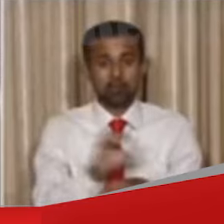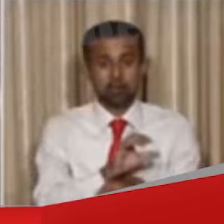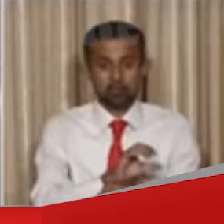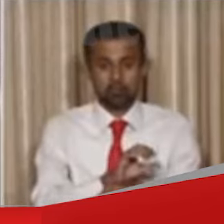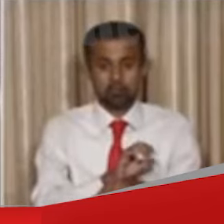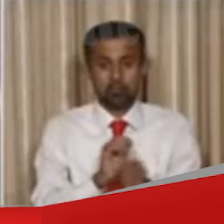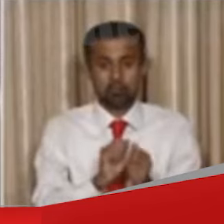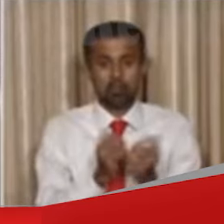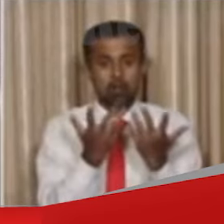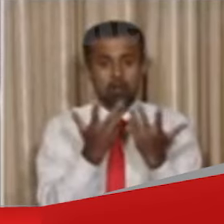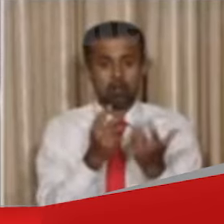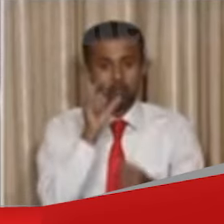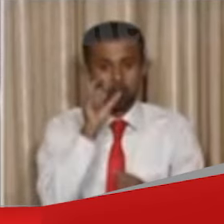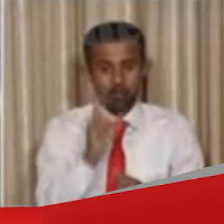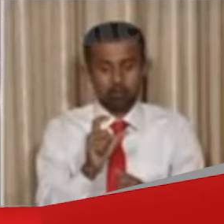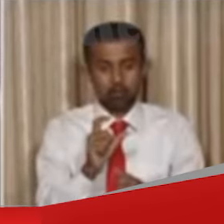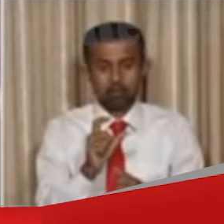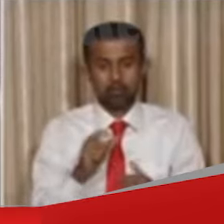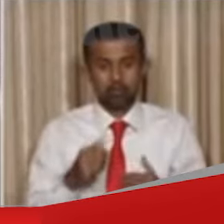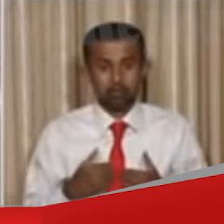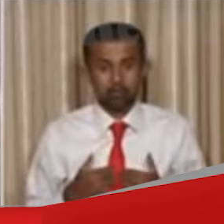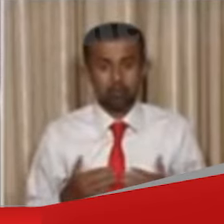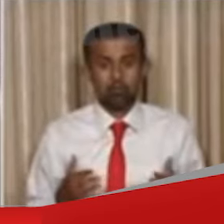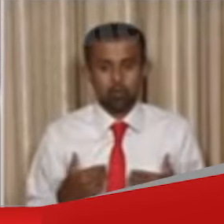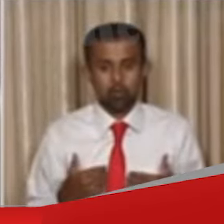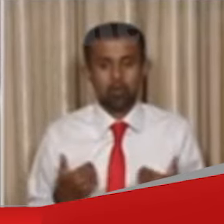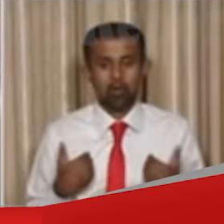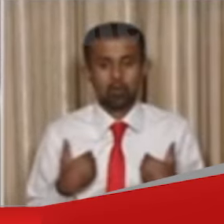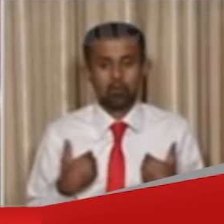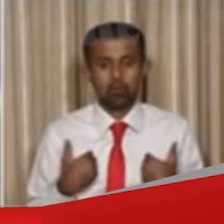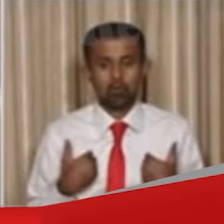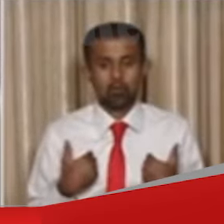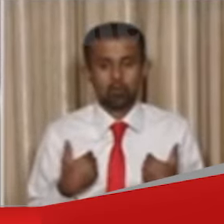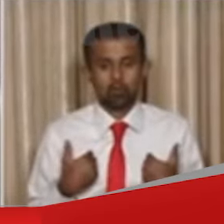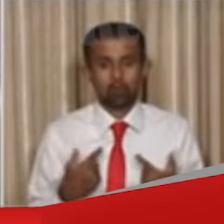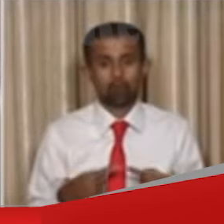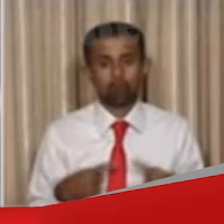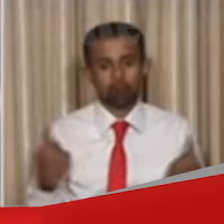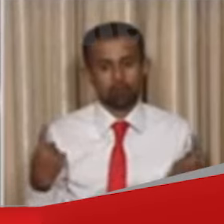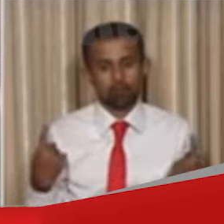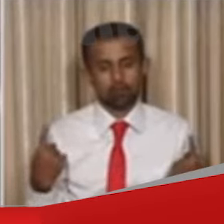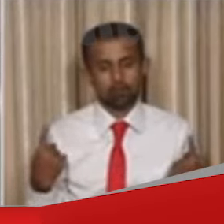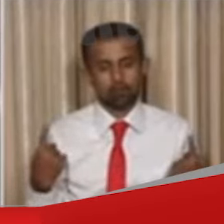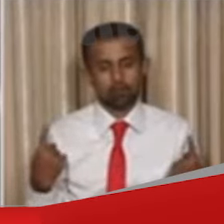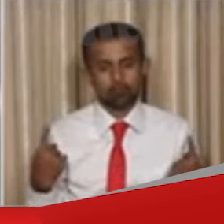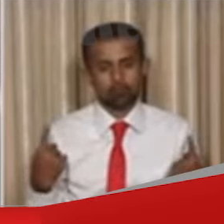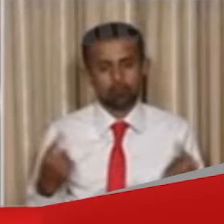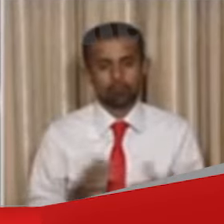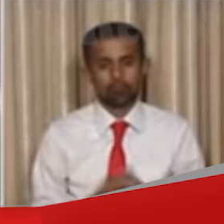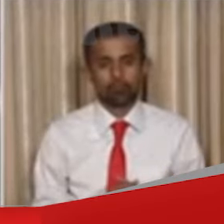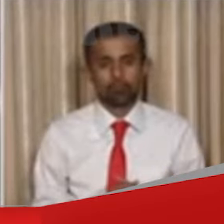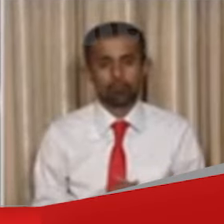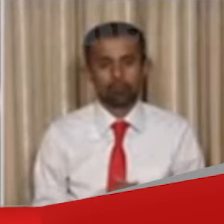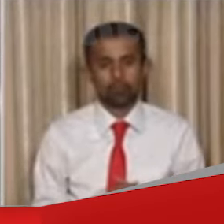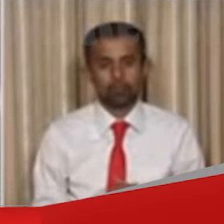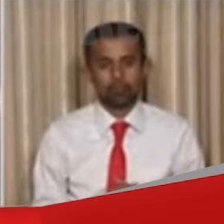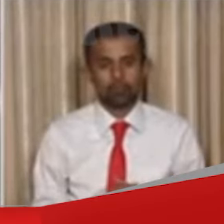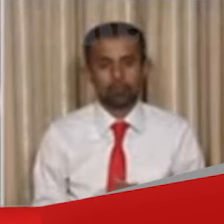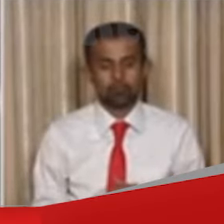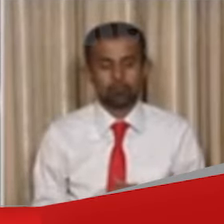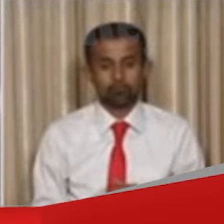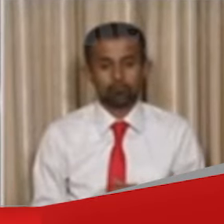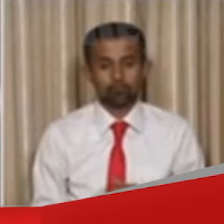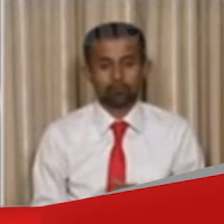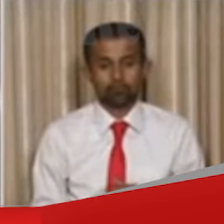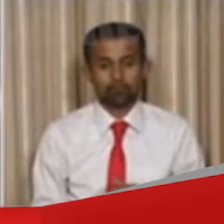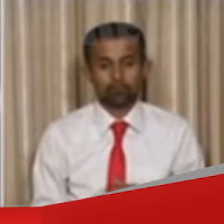තියෙන ප්‍රමාණයත් එක්ක බලනකොට අපි තාම ඉන්නේ වෙනත් තත්වයක. ගර්වන්තිතුමා ඔබතුමාට තව විනාඩි දෙකක්. ඒ තත්වයේ මත